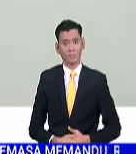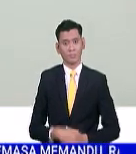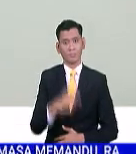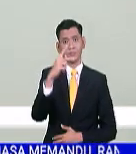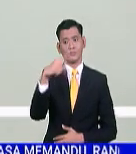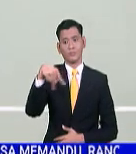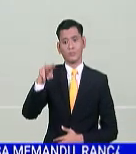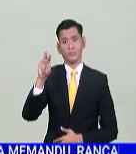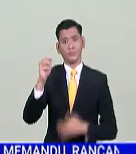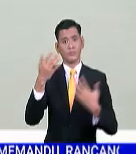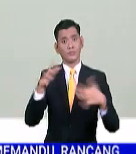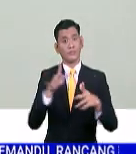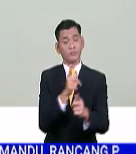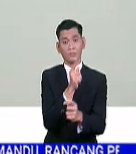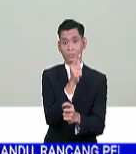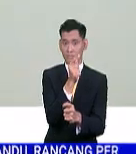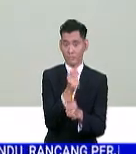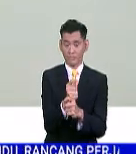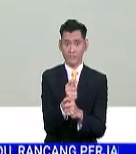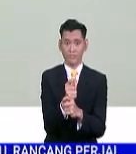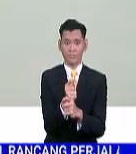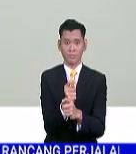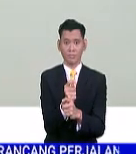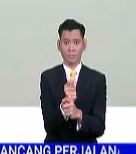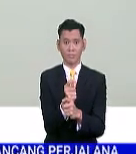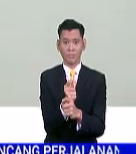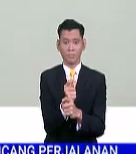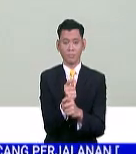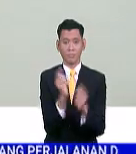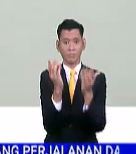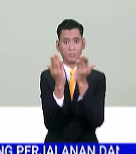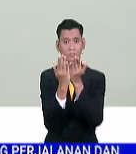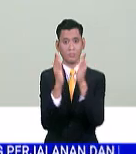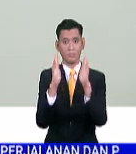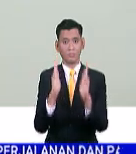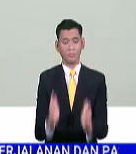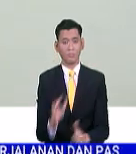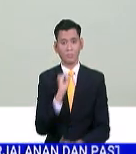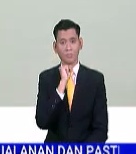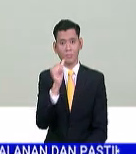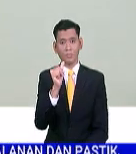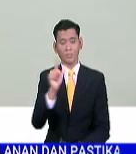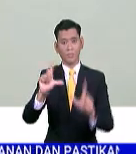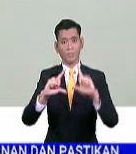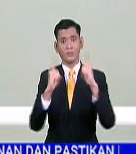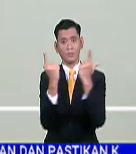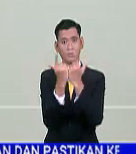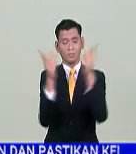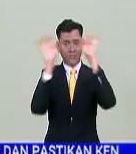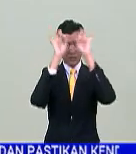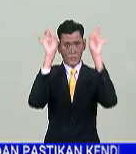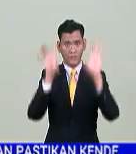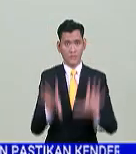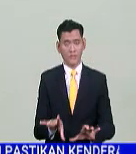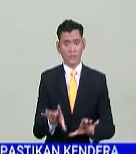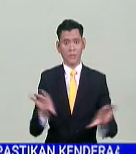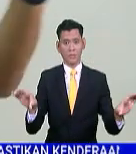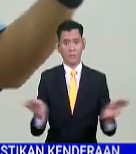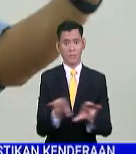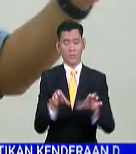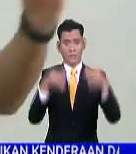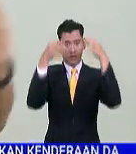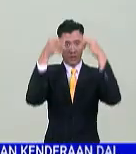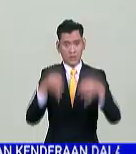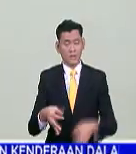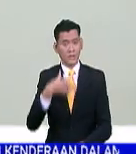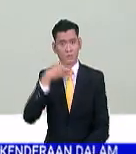KPM telah membuat ketetapan bahawa murid daripada bukan kelas peperiksaan yang mengambil keputusan untuk